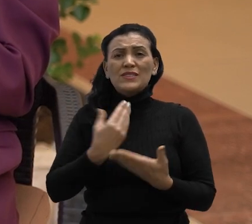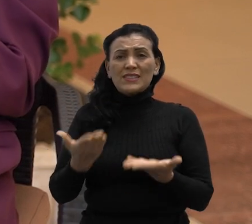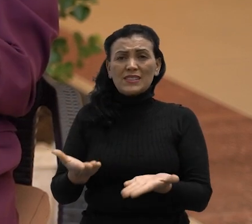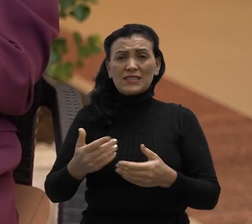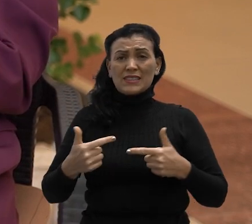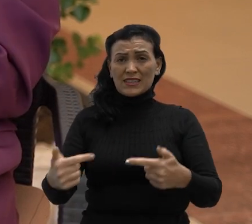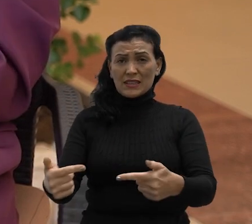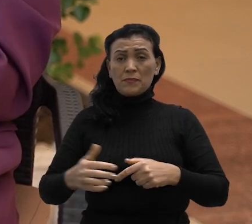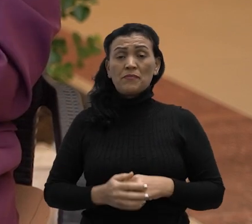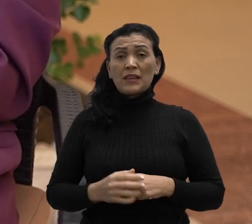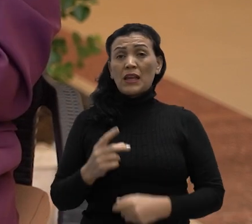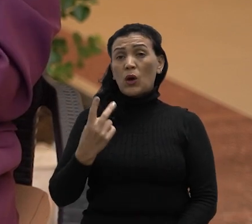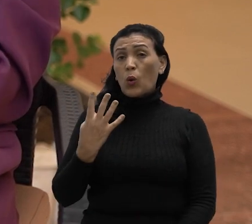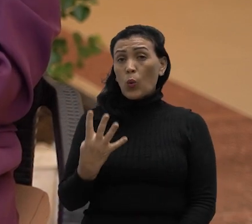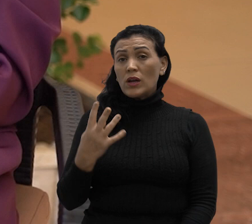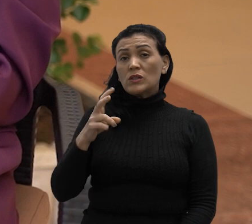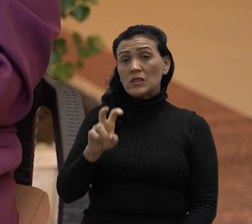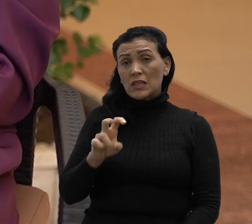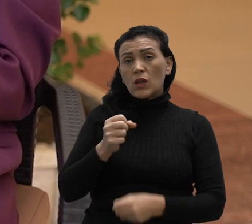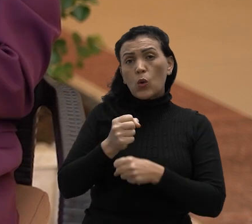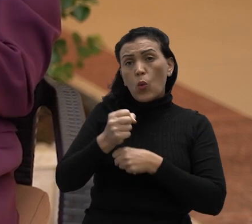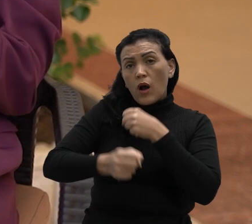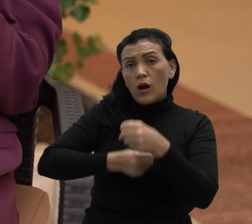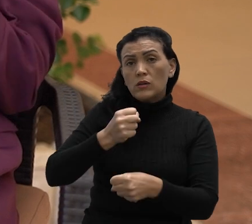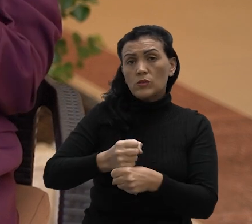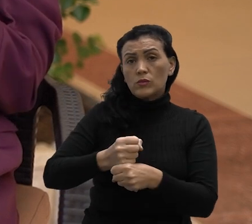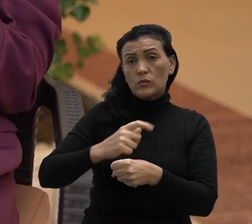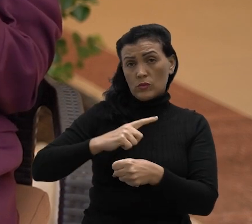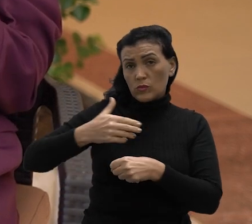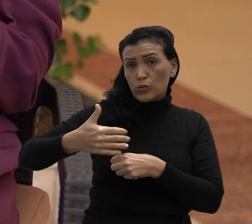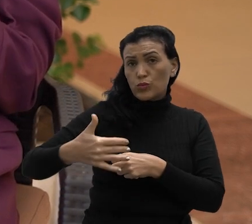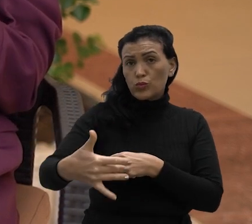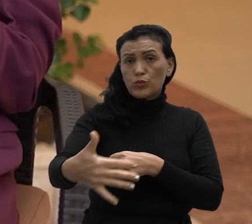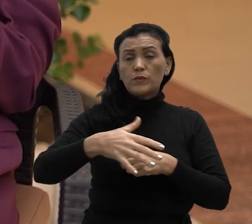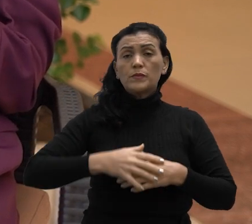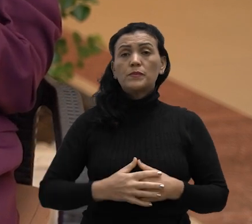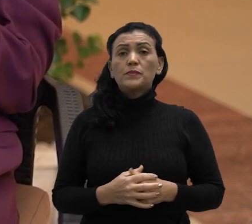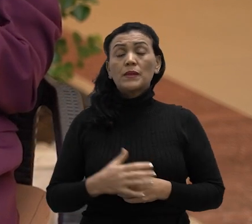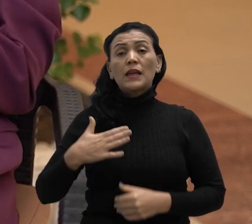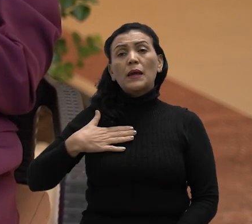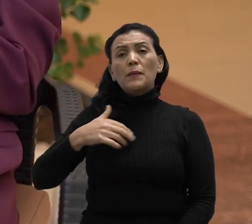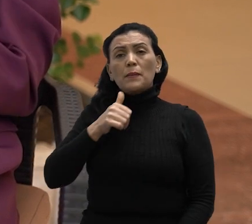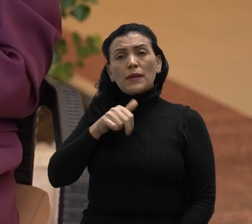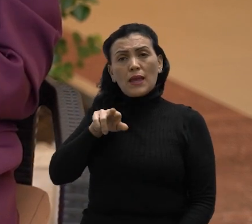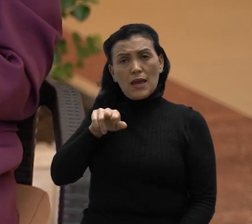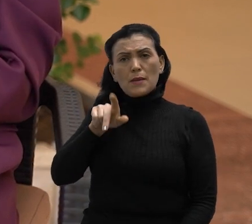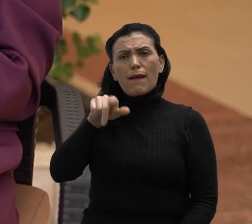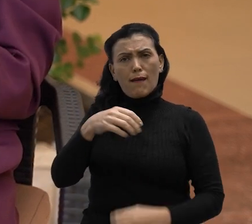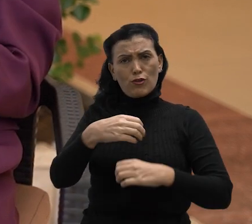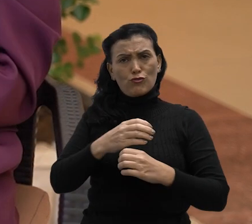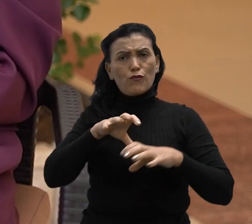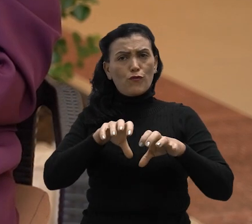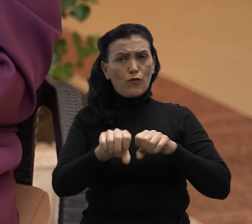يعني تقريبا قبل 4 سنين تقريبا طلعت اختي المهندسة واخويا الاستاذ طلعوا